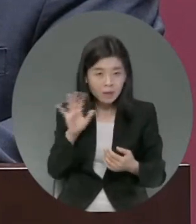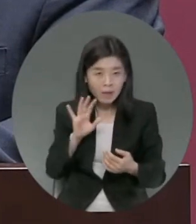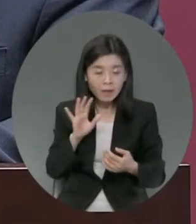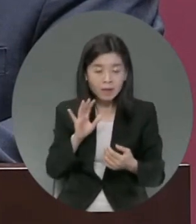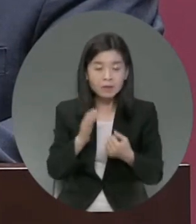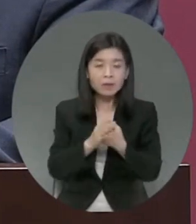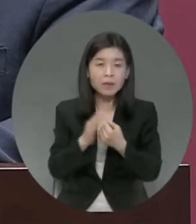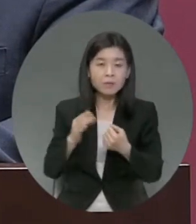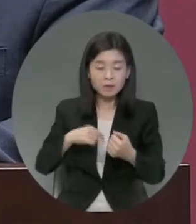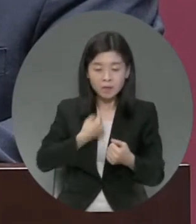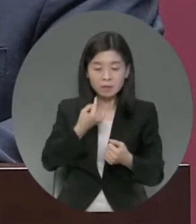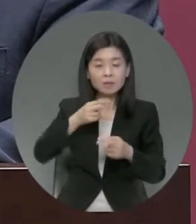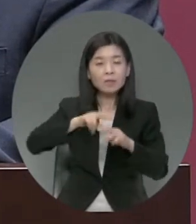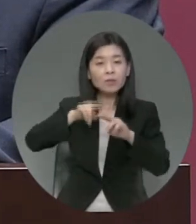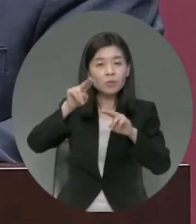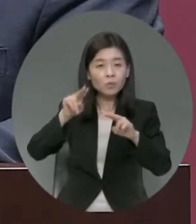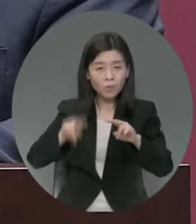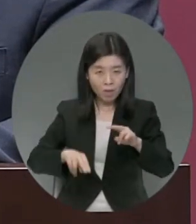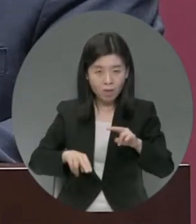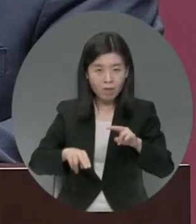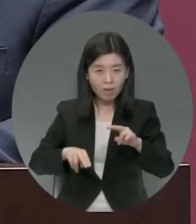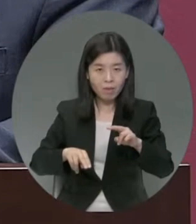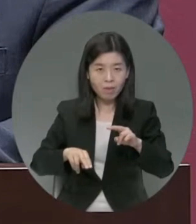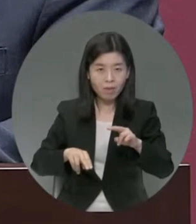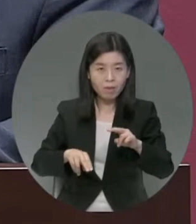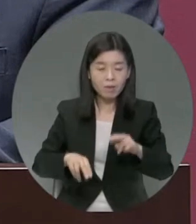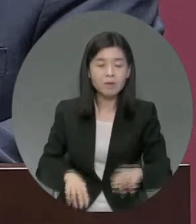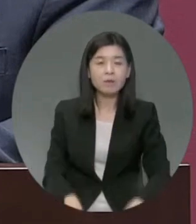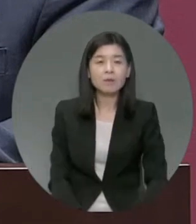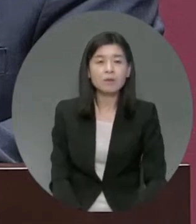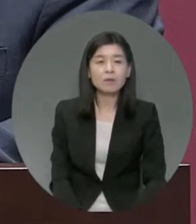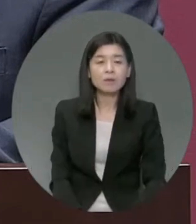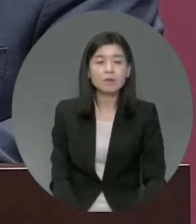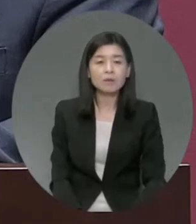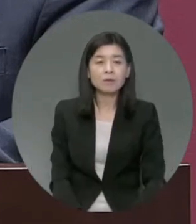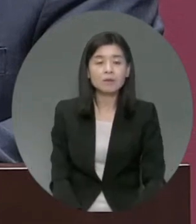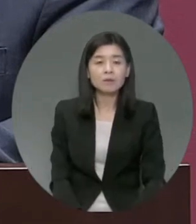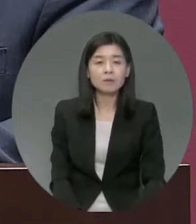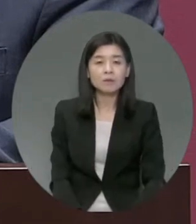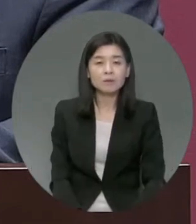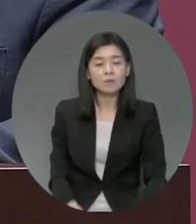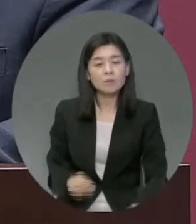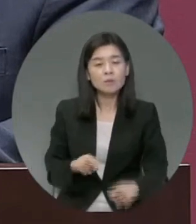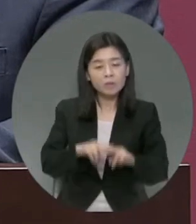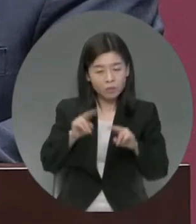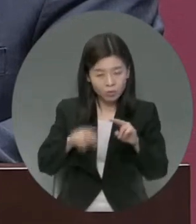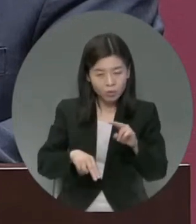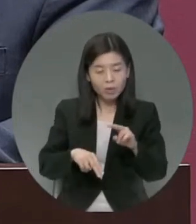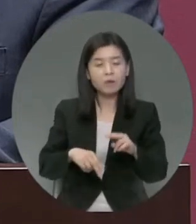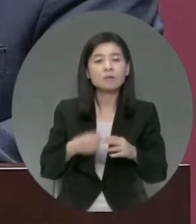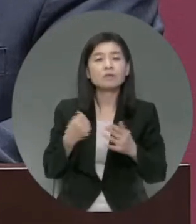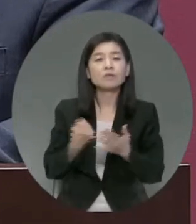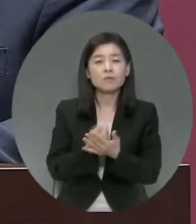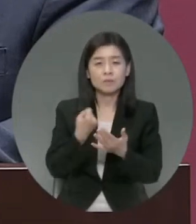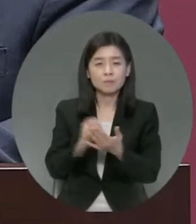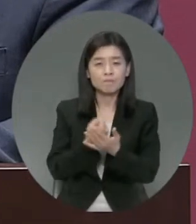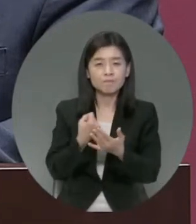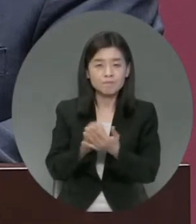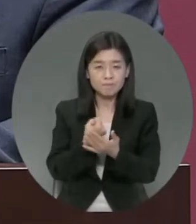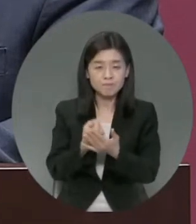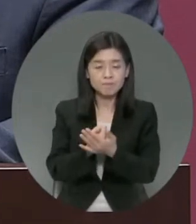해서 자진해서 사퇴를 하신 분들입니다. 그래서 대단히 유감스러운 일이다